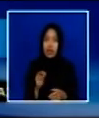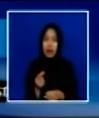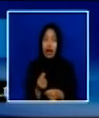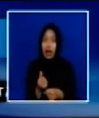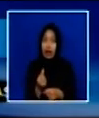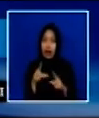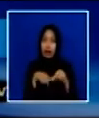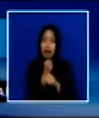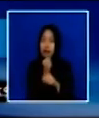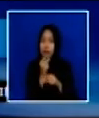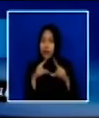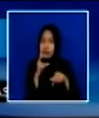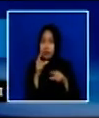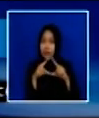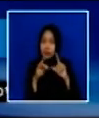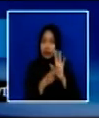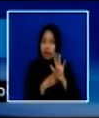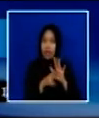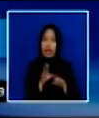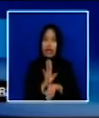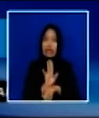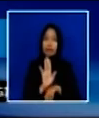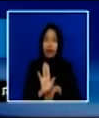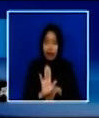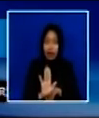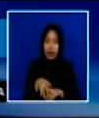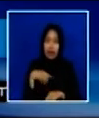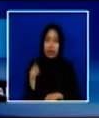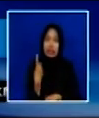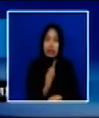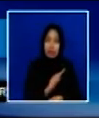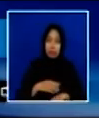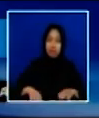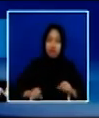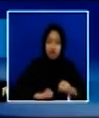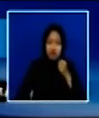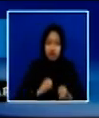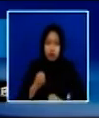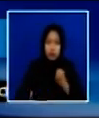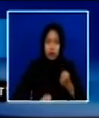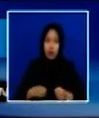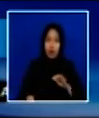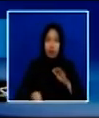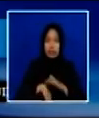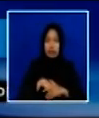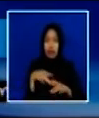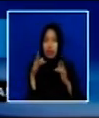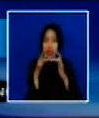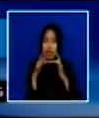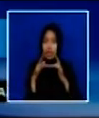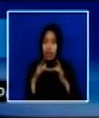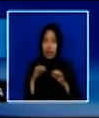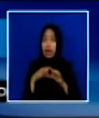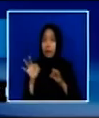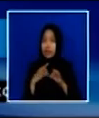jadi ke depan memang kami berusaha untuk memaksimalkan cakupan internet yang ada di Kabupaten Pacitan